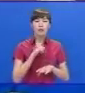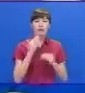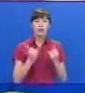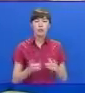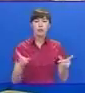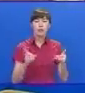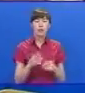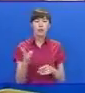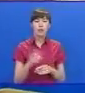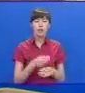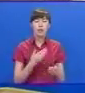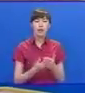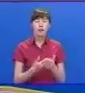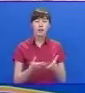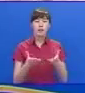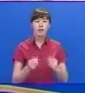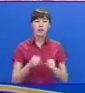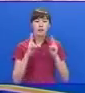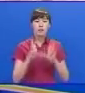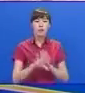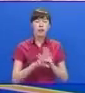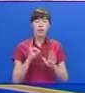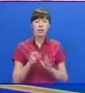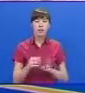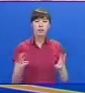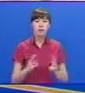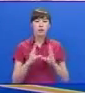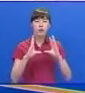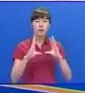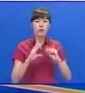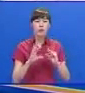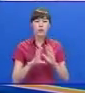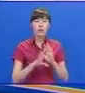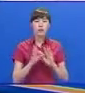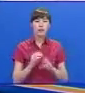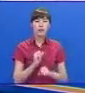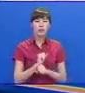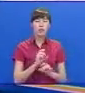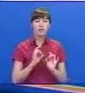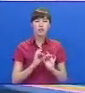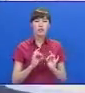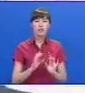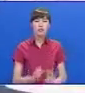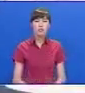басқосудан керекті ақпар түйді. Мамандық талғауда өрт сөндірушіге де таңдау тоқтайтынын жеткізді.